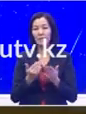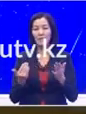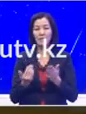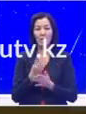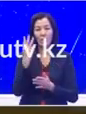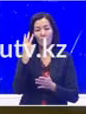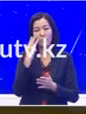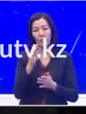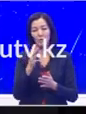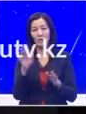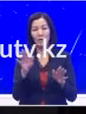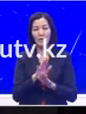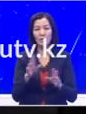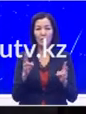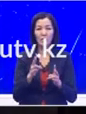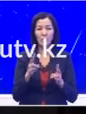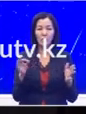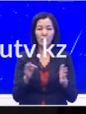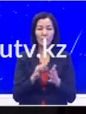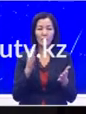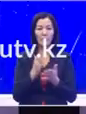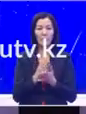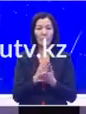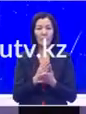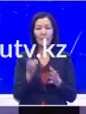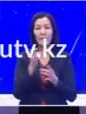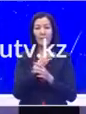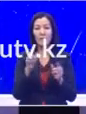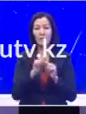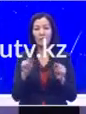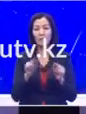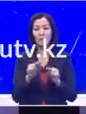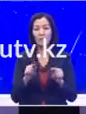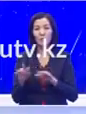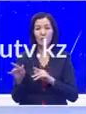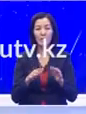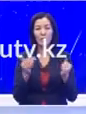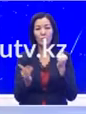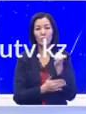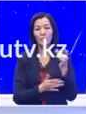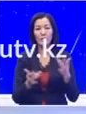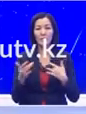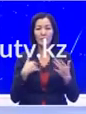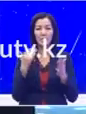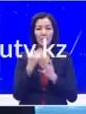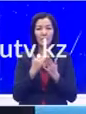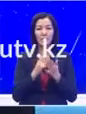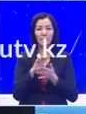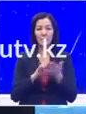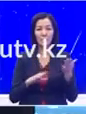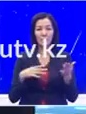шығару мақсат болды. Ұлт өнерін ұлықтап, мәдениетін насихаттап жүрген сала мамандары шара соңын концерттік бағдарламамен жалғады.